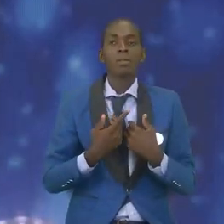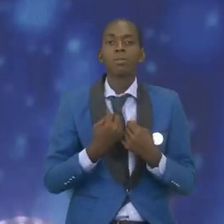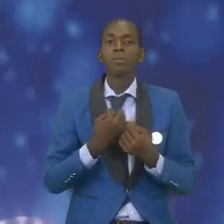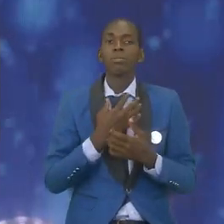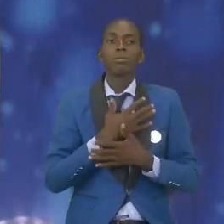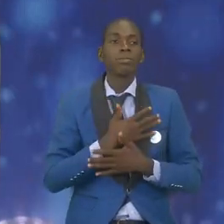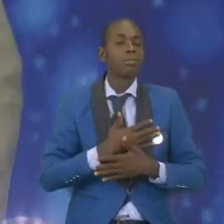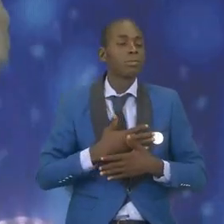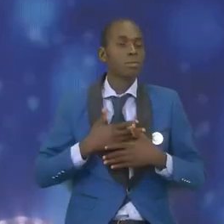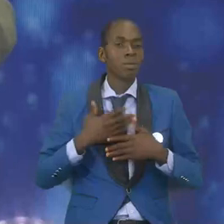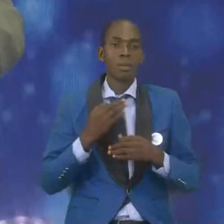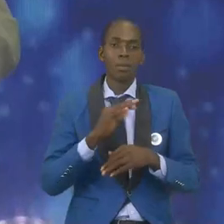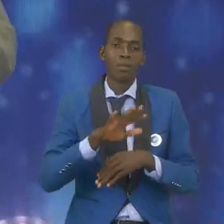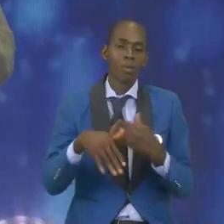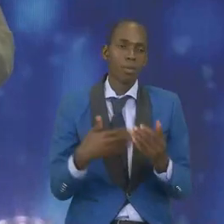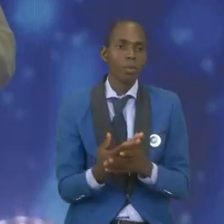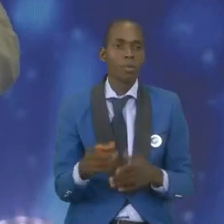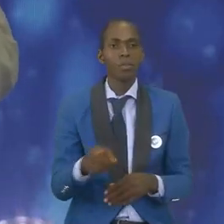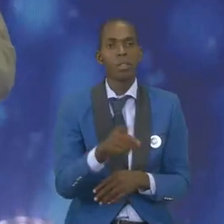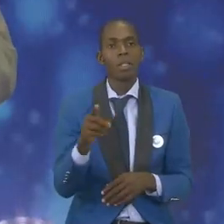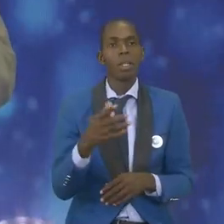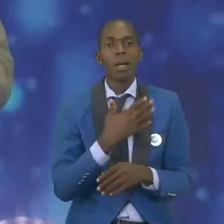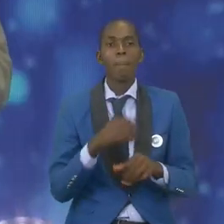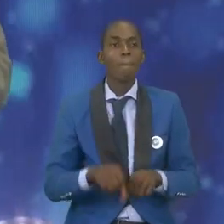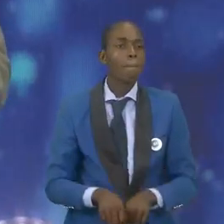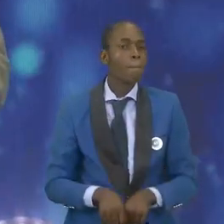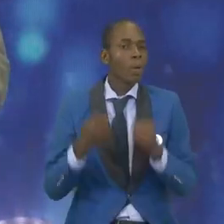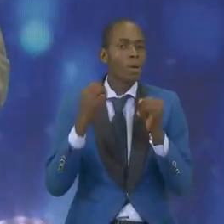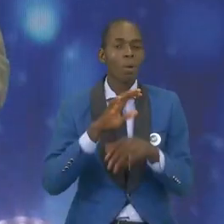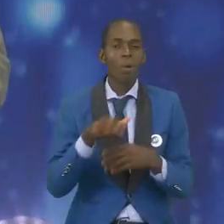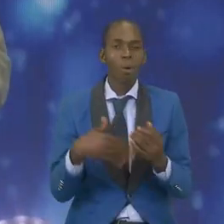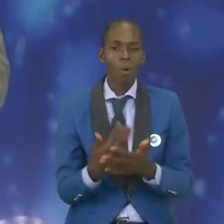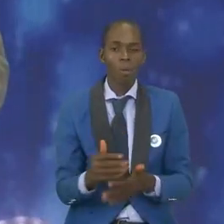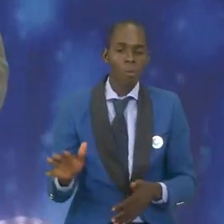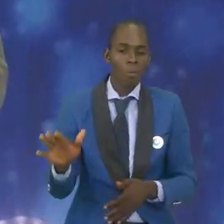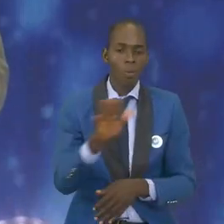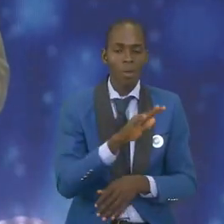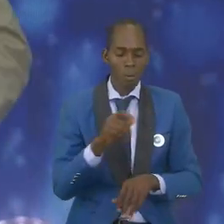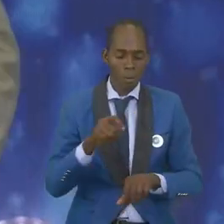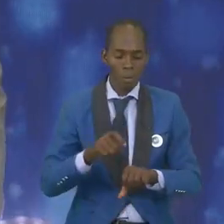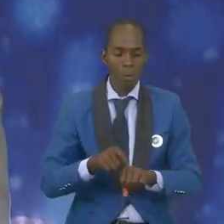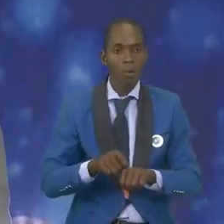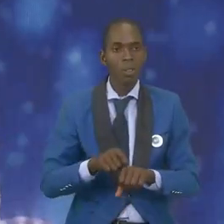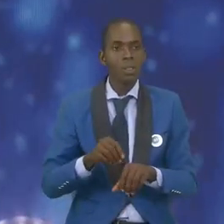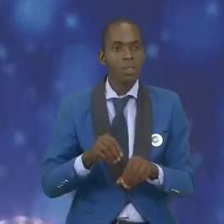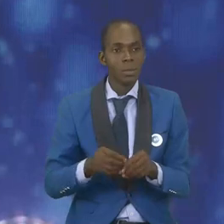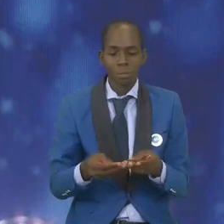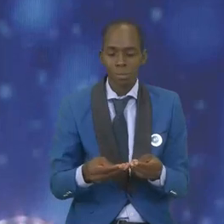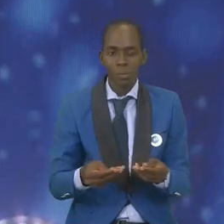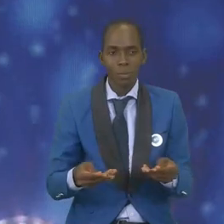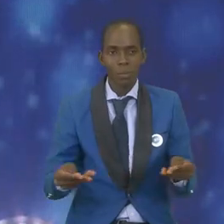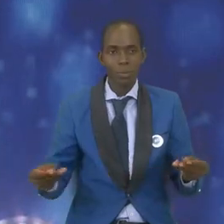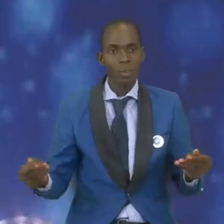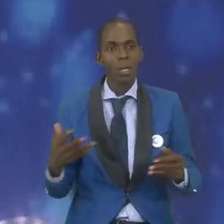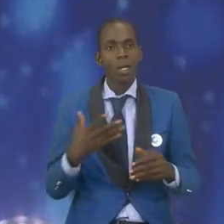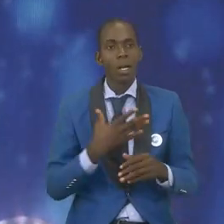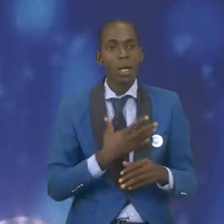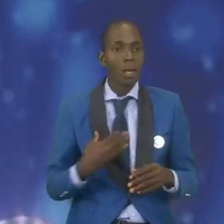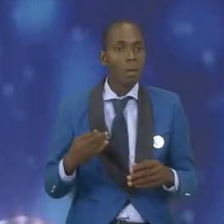Et avant qu'ils fussent parvenus au fond de la fosse, les lions les saisirent